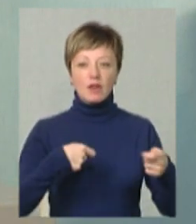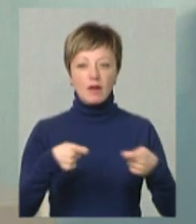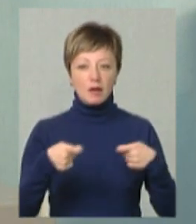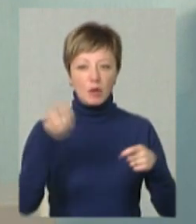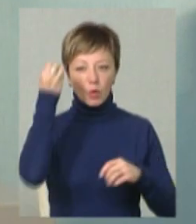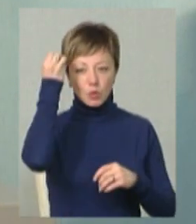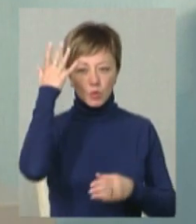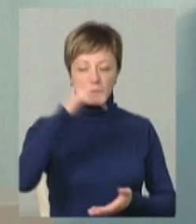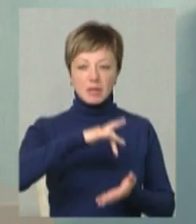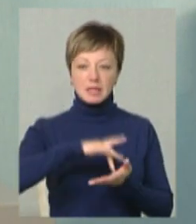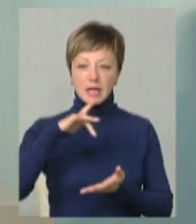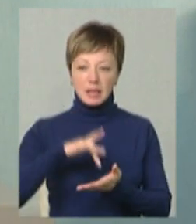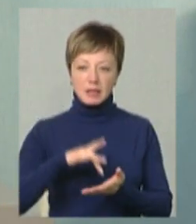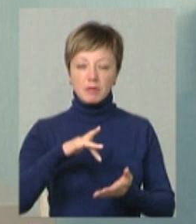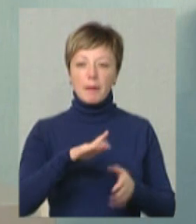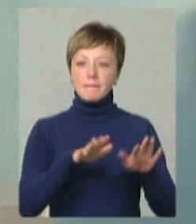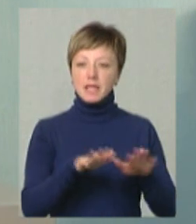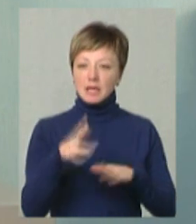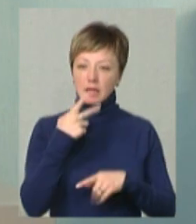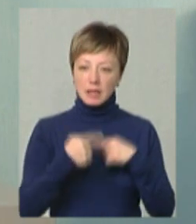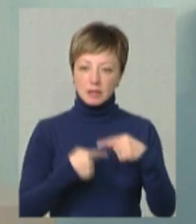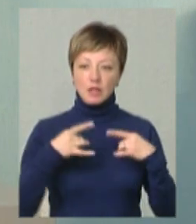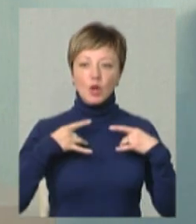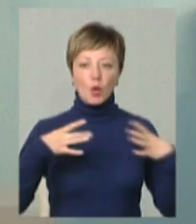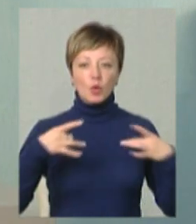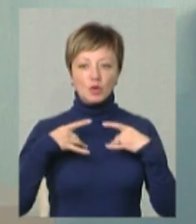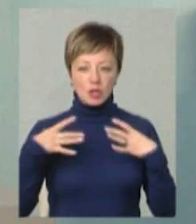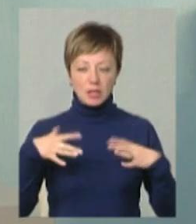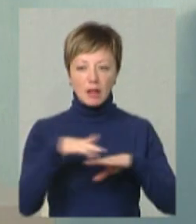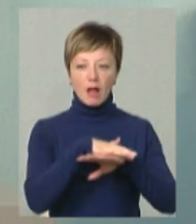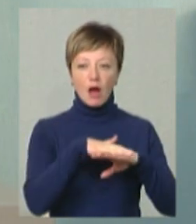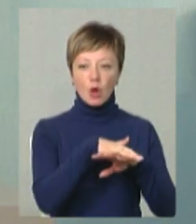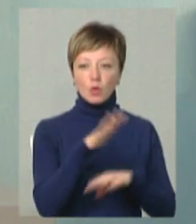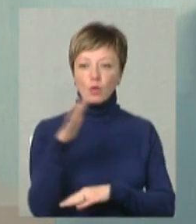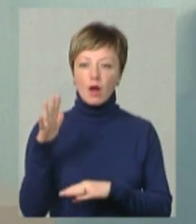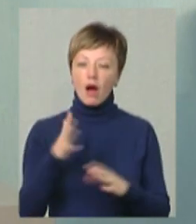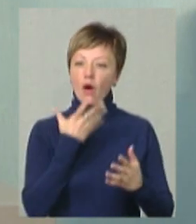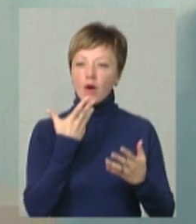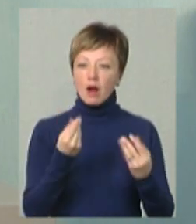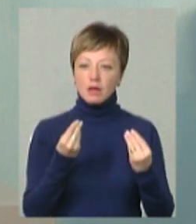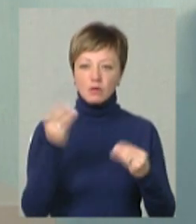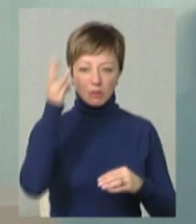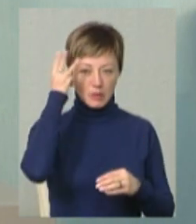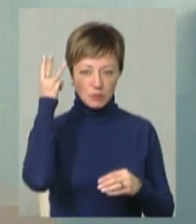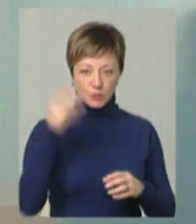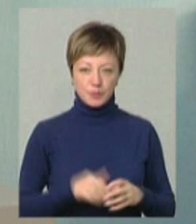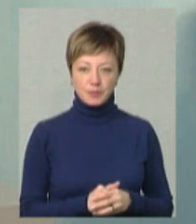та культурними центрами, місцями традиційних урочистостей та народних гулянь, окрасою обласного